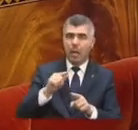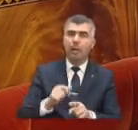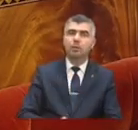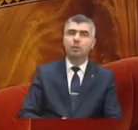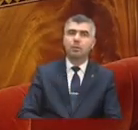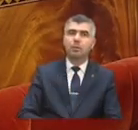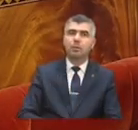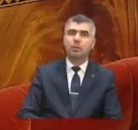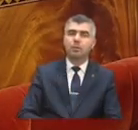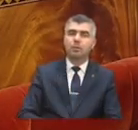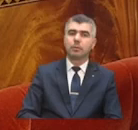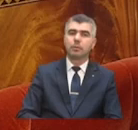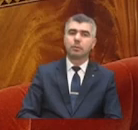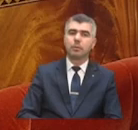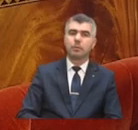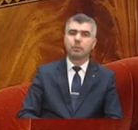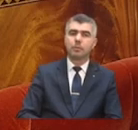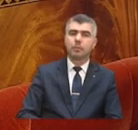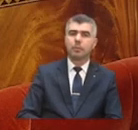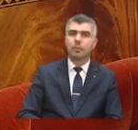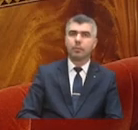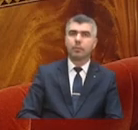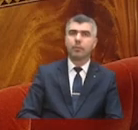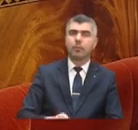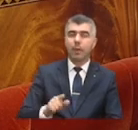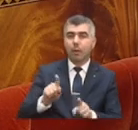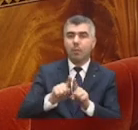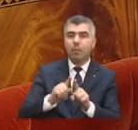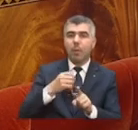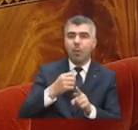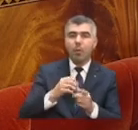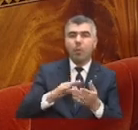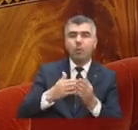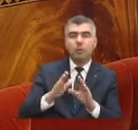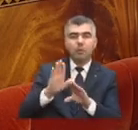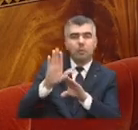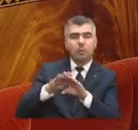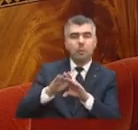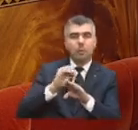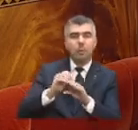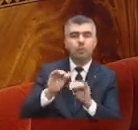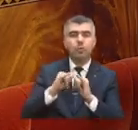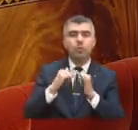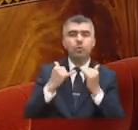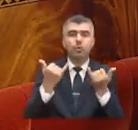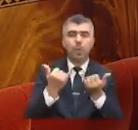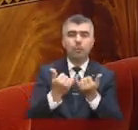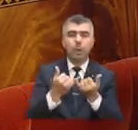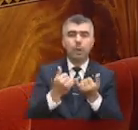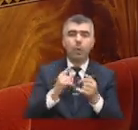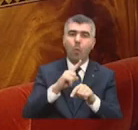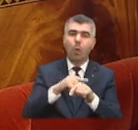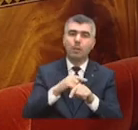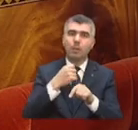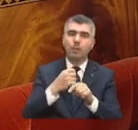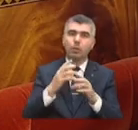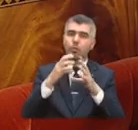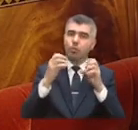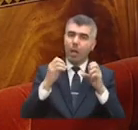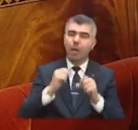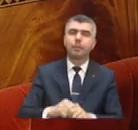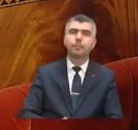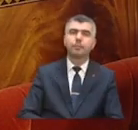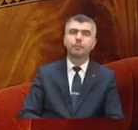نعم شوف آسيبوانو كنا نخبر، لان هذا الاجتماع هذا الا ممكن تعطيوني شويه الوقت انا غنفصل في هذه